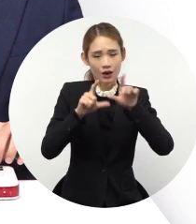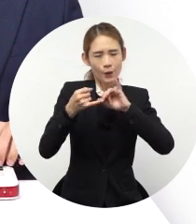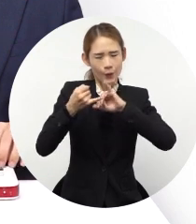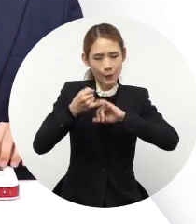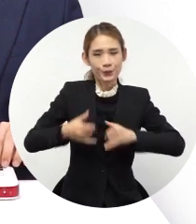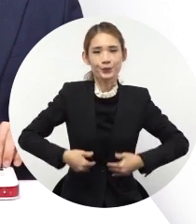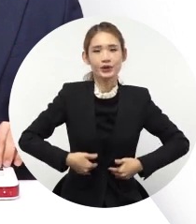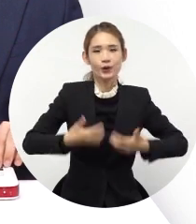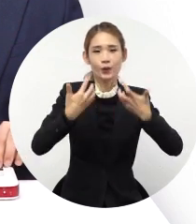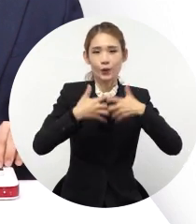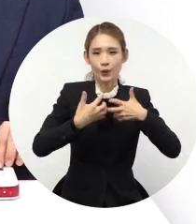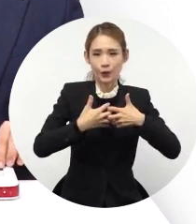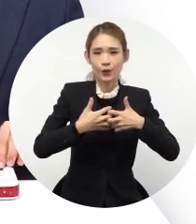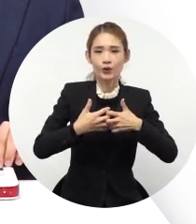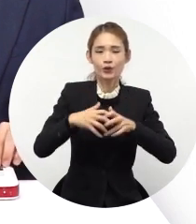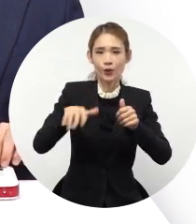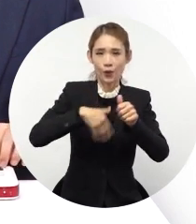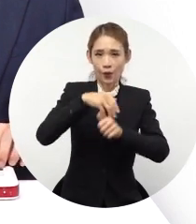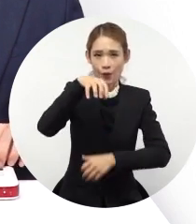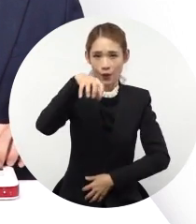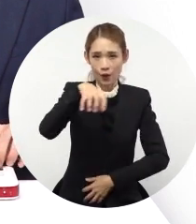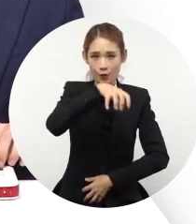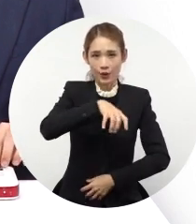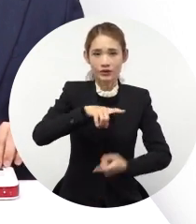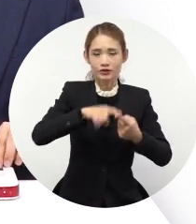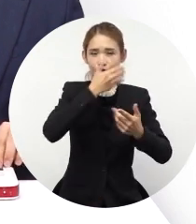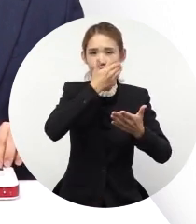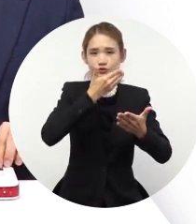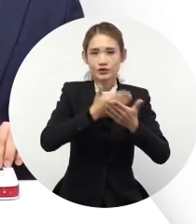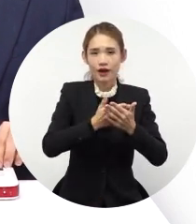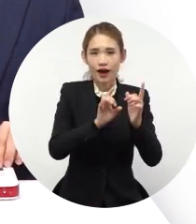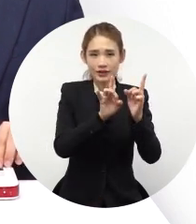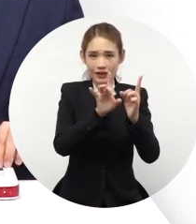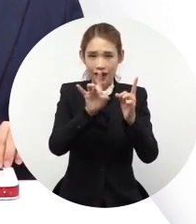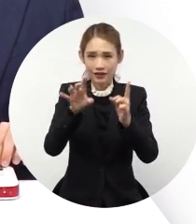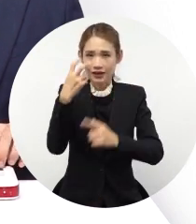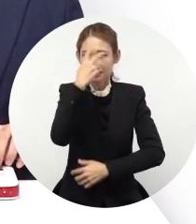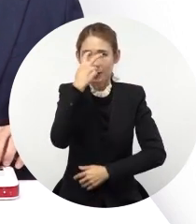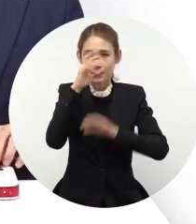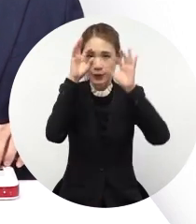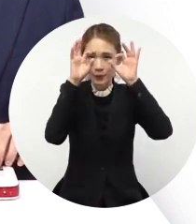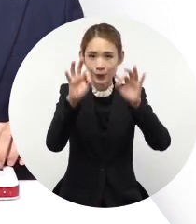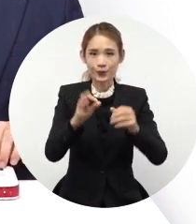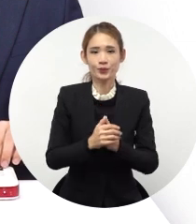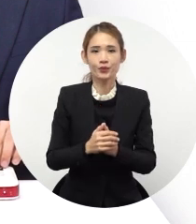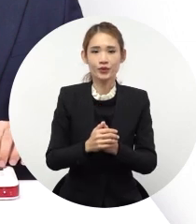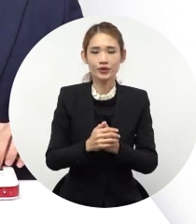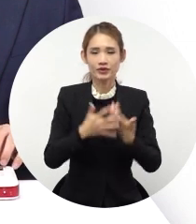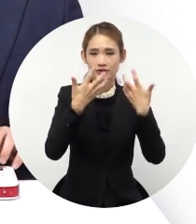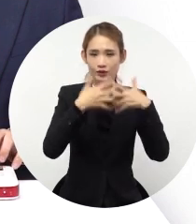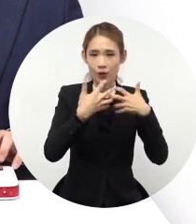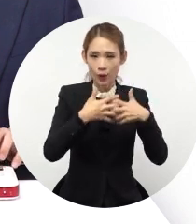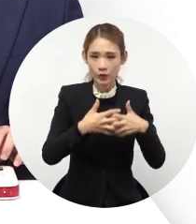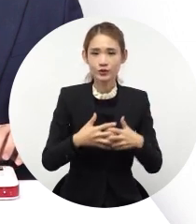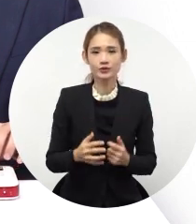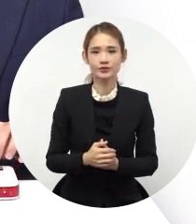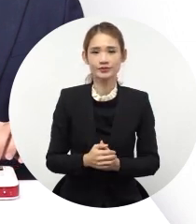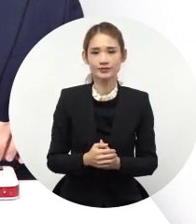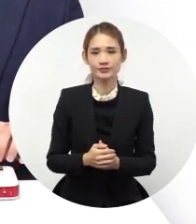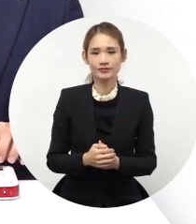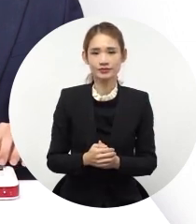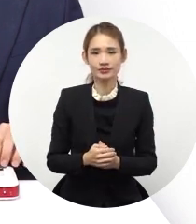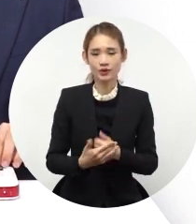필수적인 도구, 공간, 환경 이 부분이 중요한데요. 하나씩 한번 살펴보죠. 우선 도구에 대한 이야기를